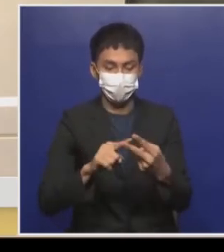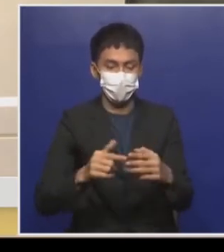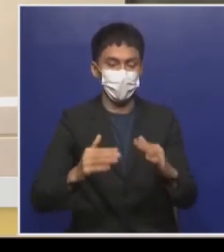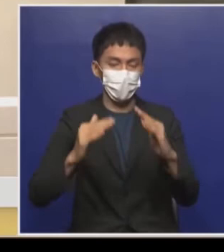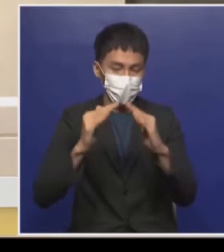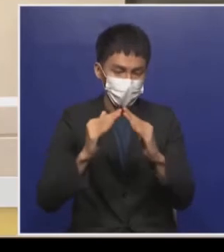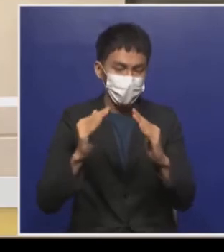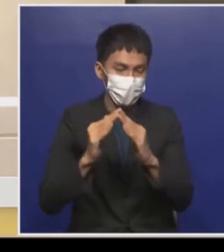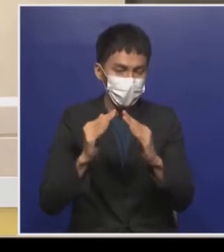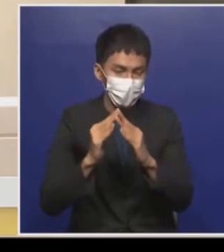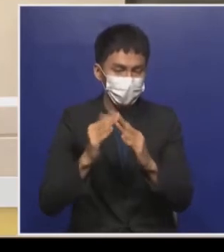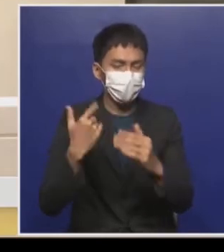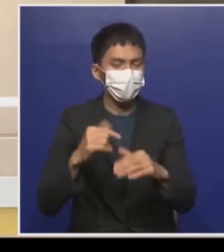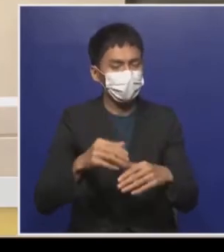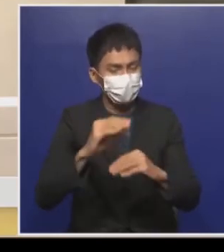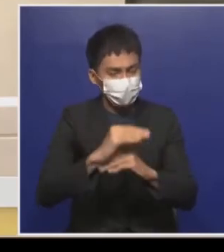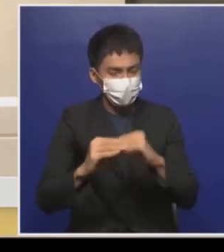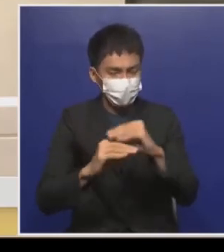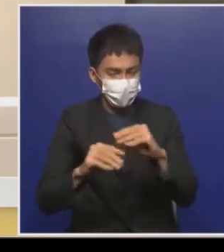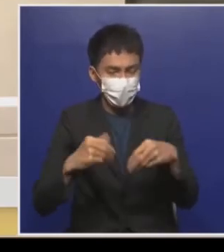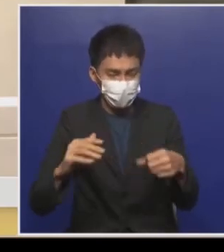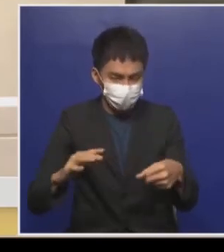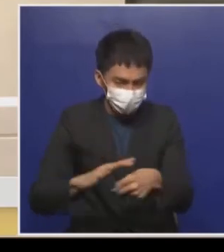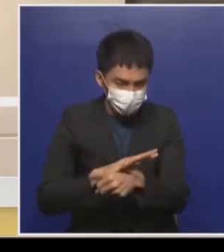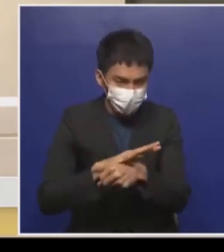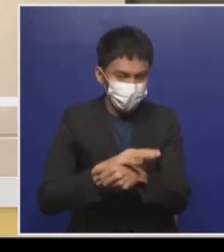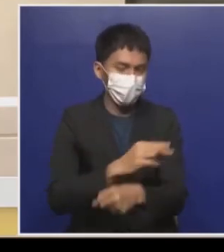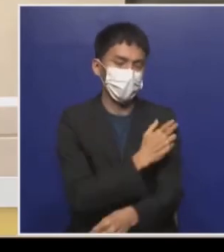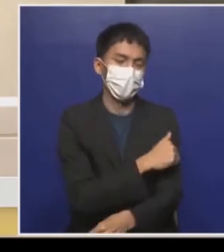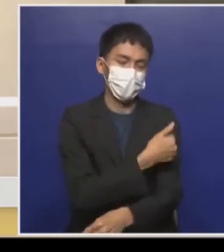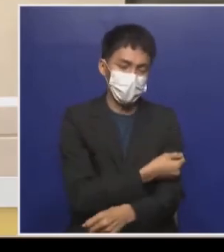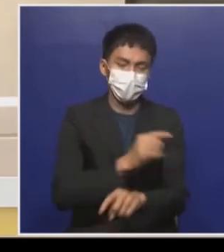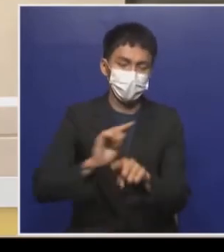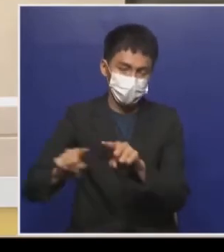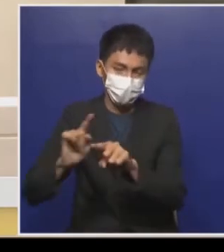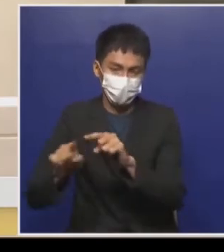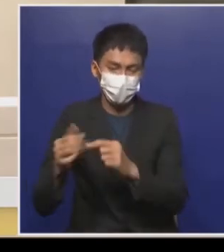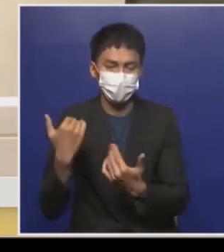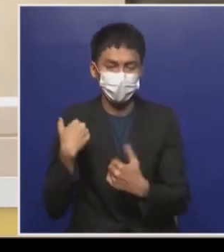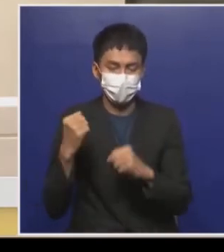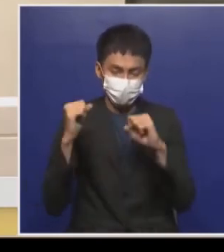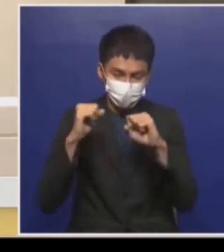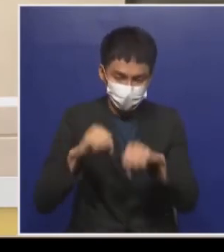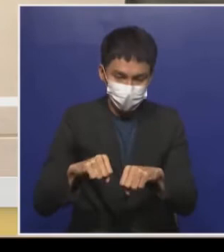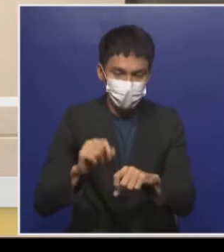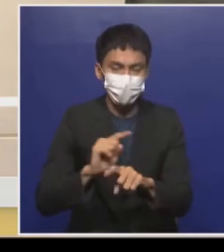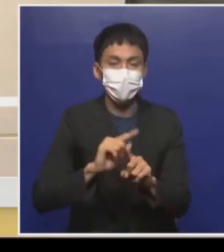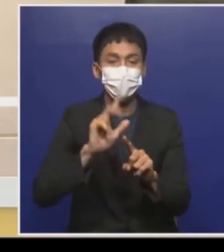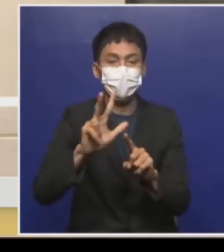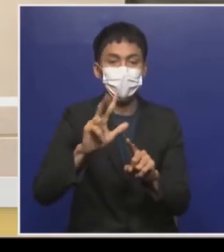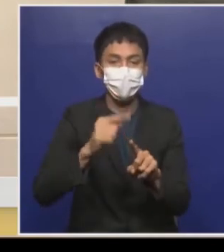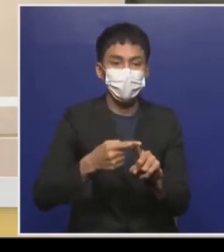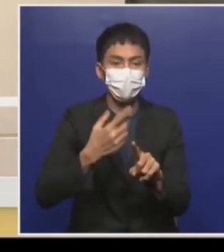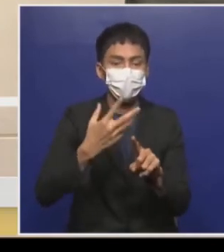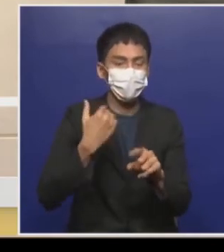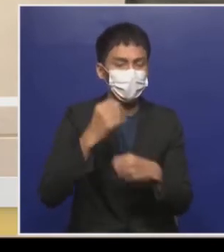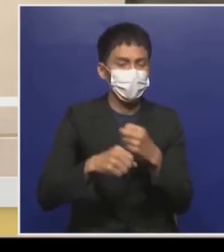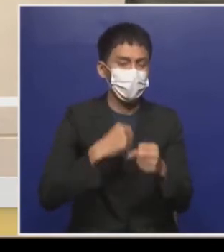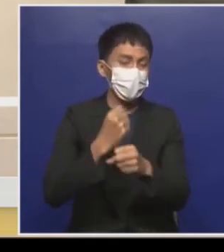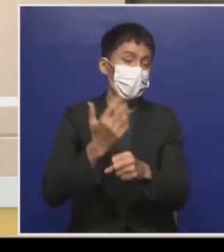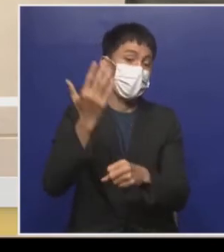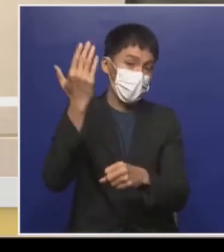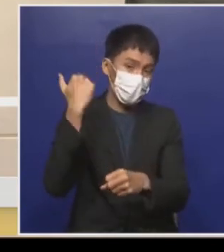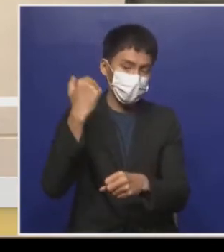ียงซึรฐบลชุนี้ก็ได้ทำมาตขนั้นปีเมวที่ 3 เมษายน 2,563 คือปีที่แล้ว